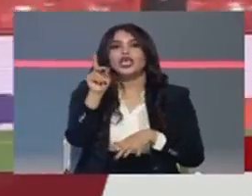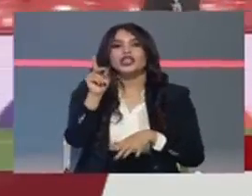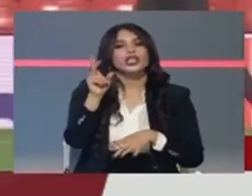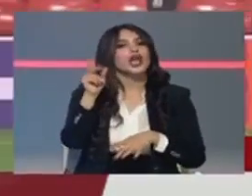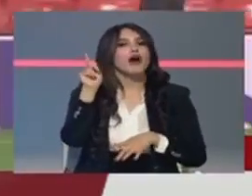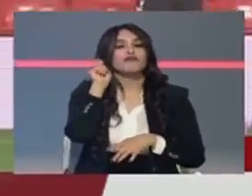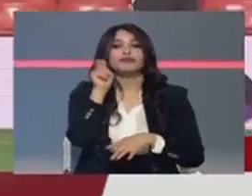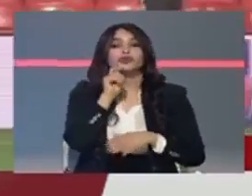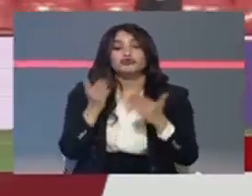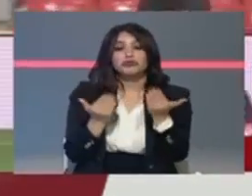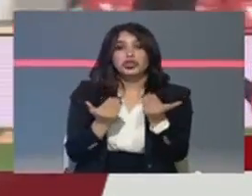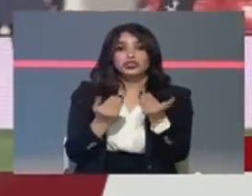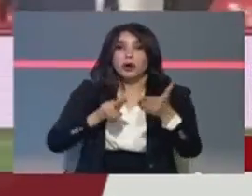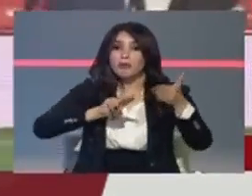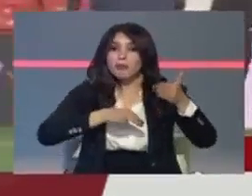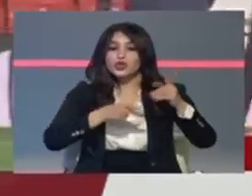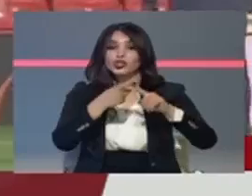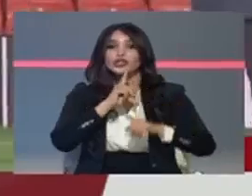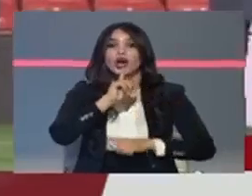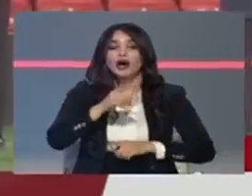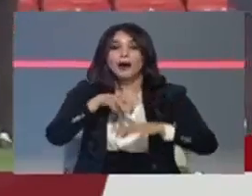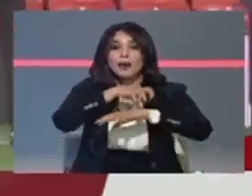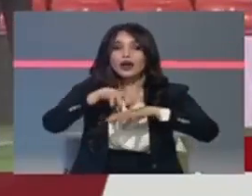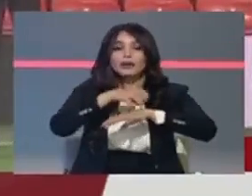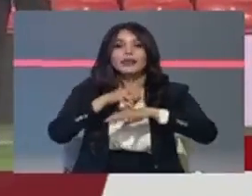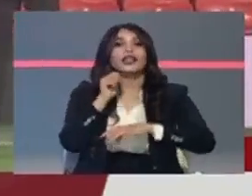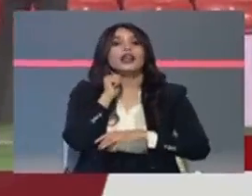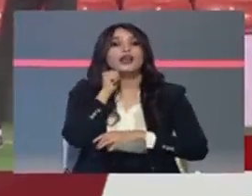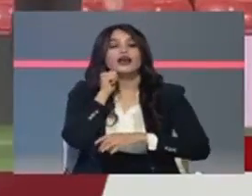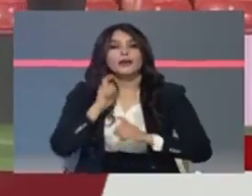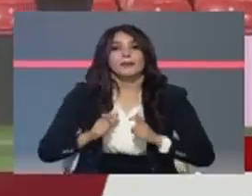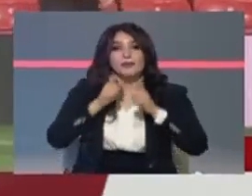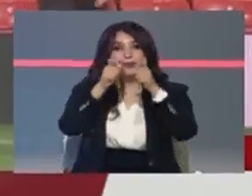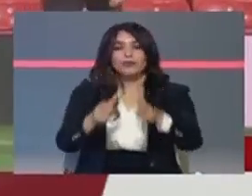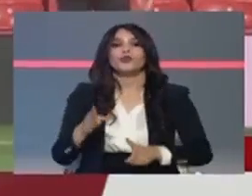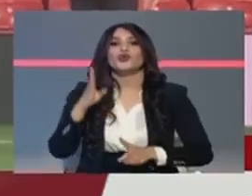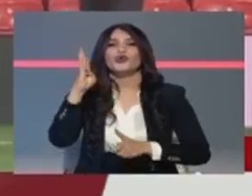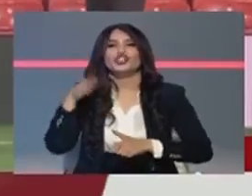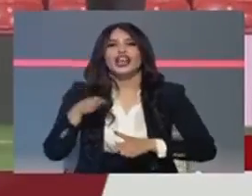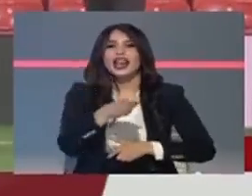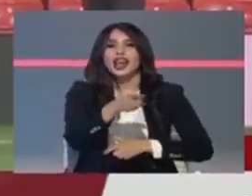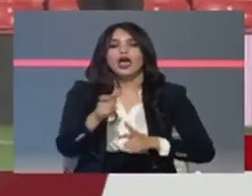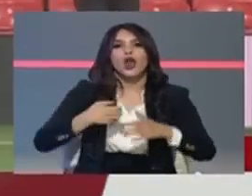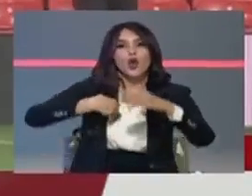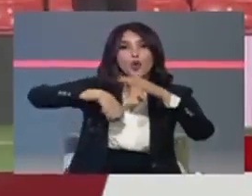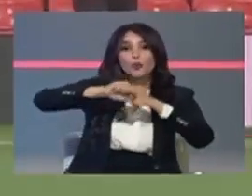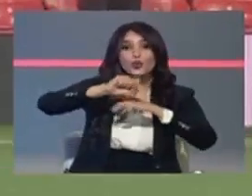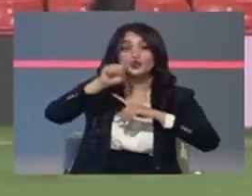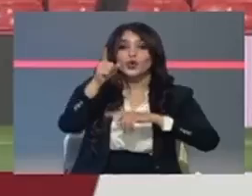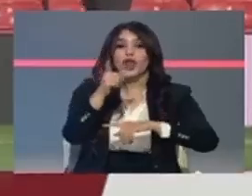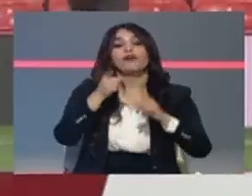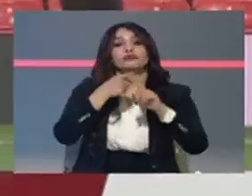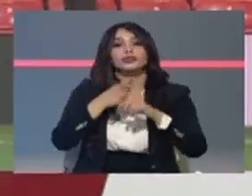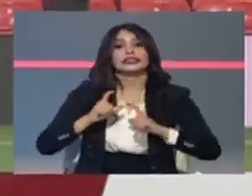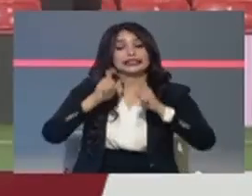ومن المنتظر أن تتم المصادقة على قرار رابطة الدوري البلجيكي بمنح بروج درع البطولة في 15 من الشهر الحالي في